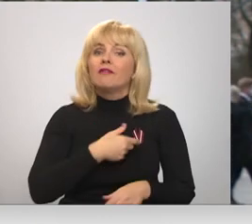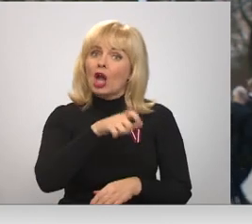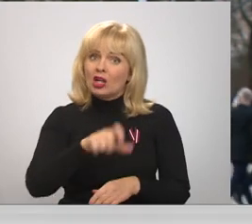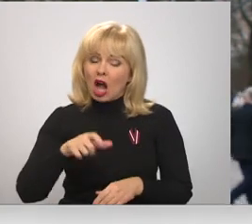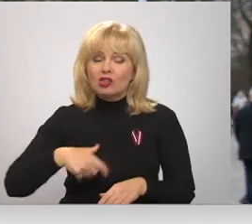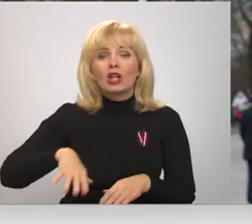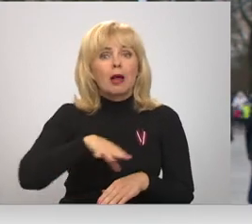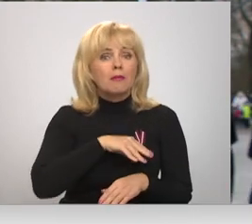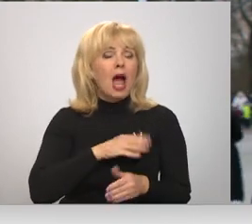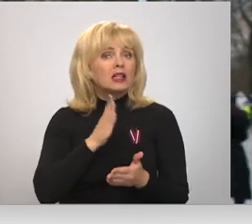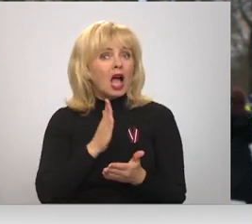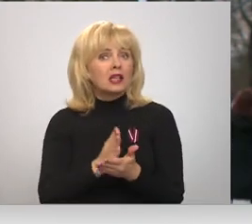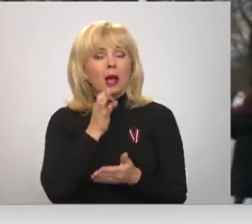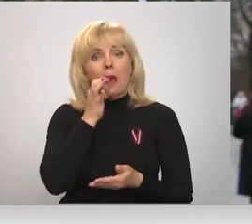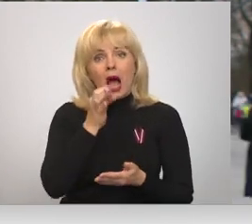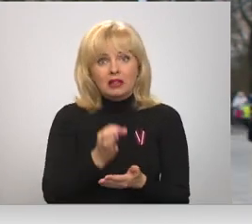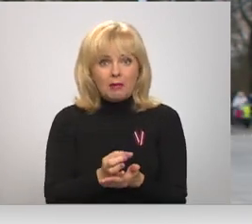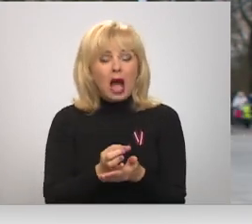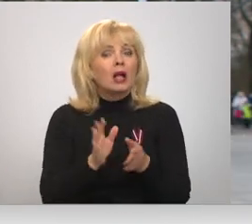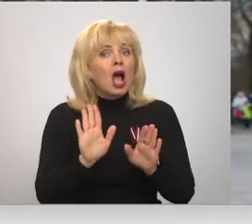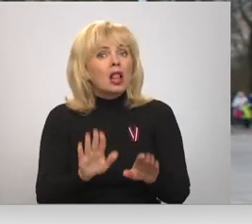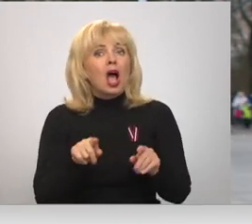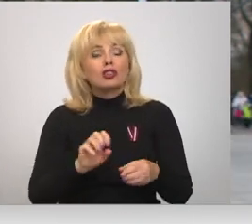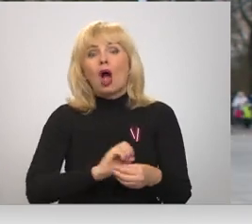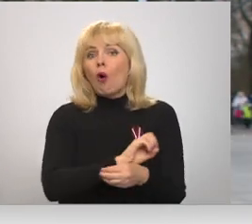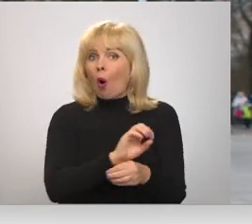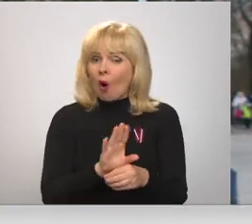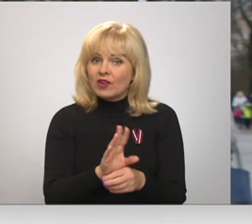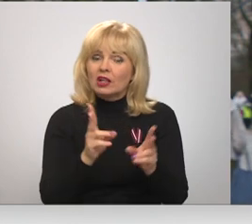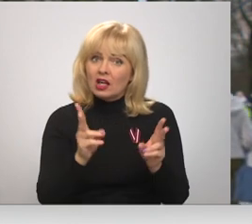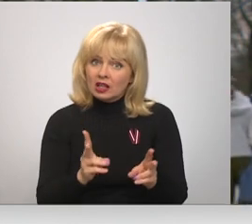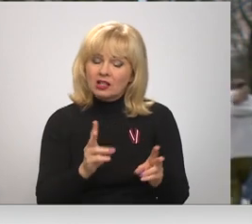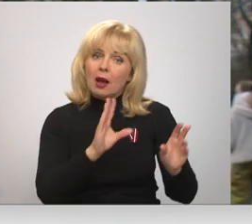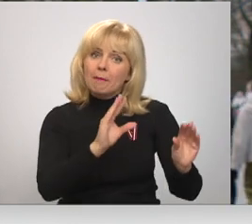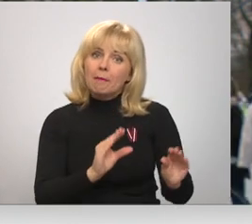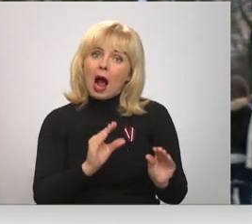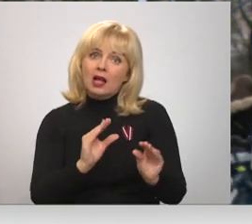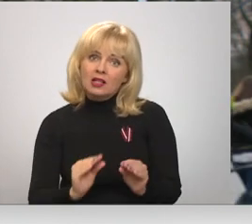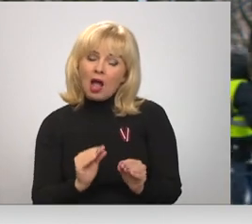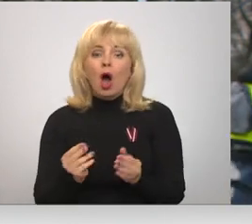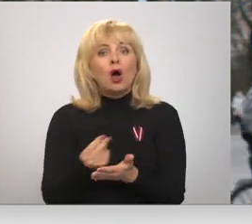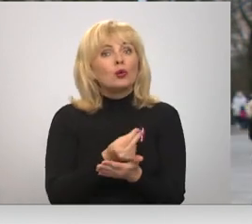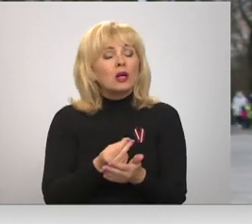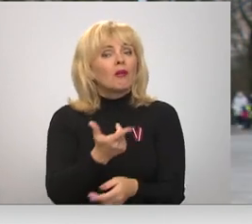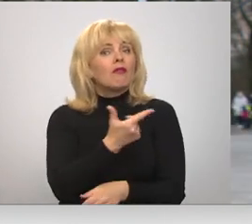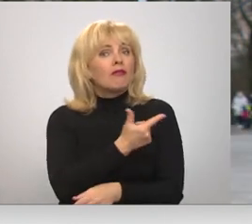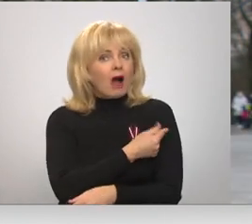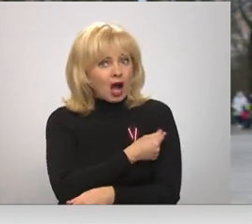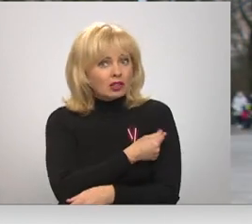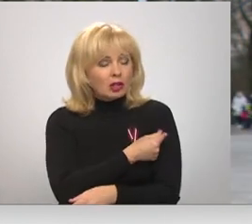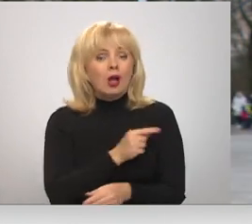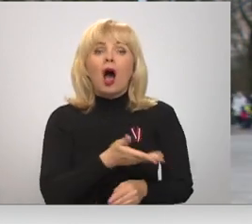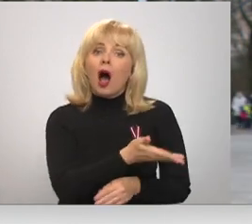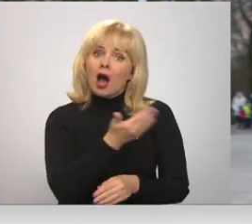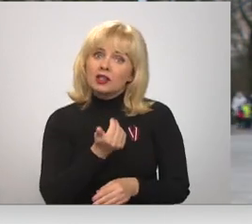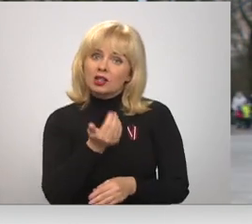mēs esam atbildīgi par to, lai šī Covid krīze mazinātos. Tas nozīmē vakcinēties un